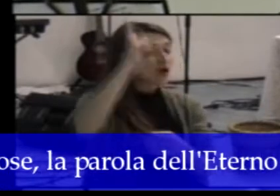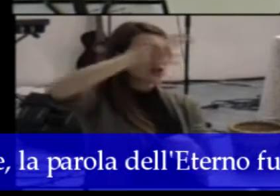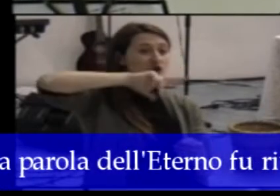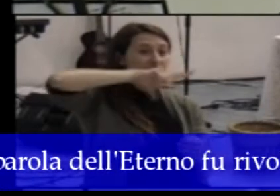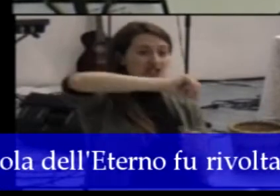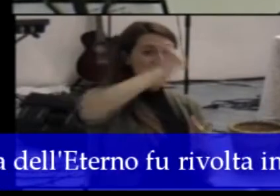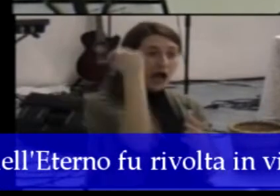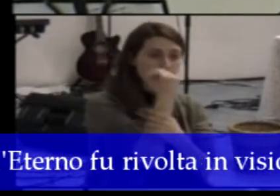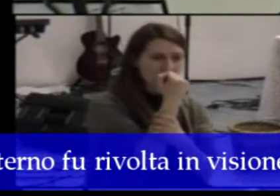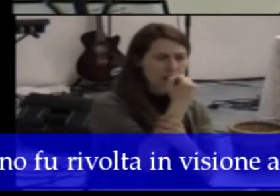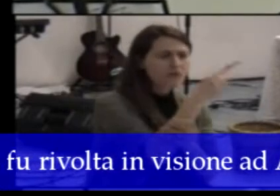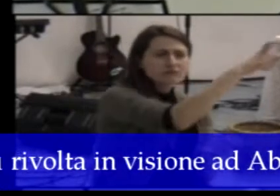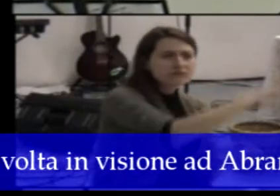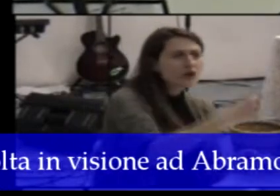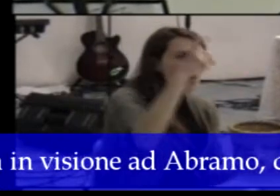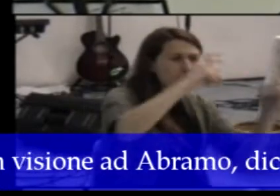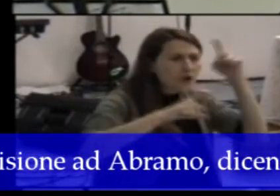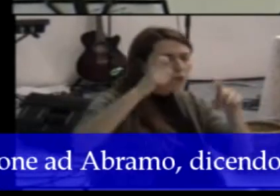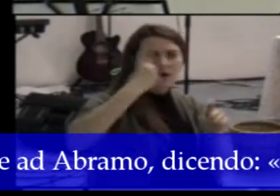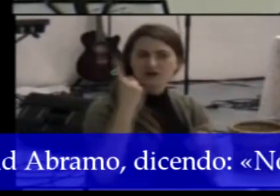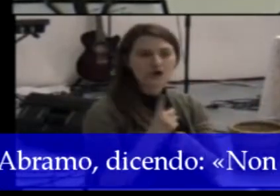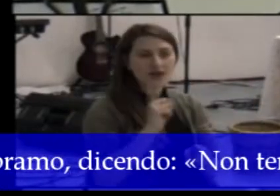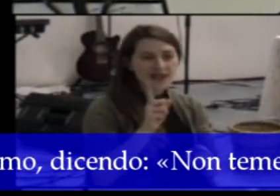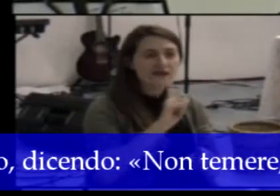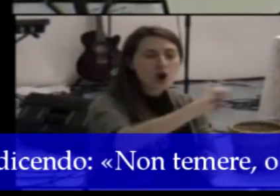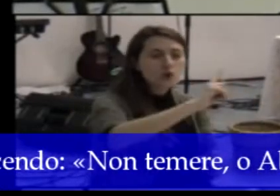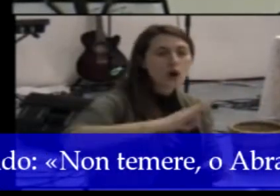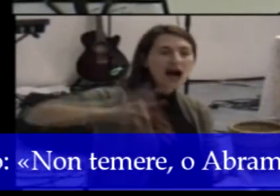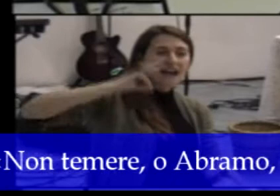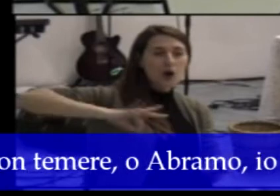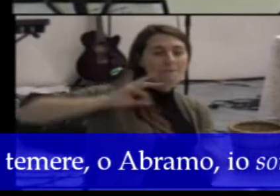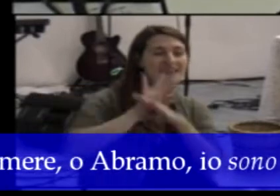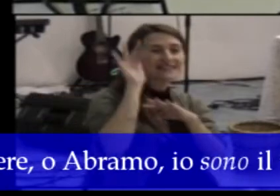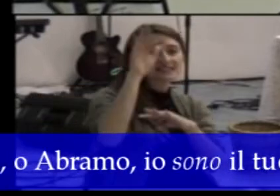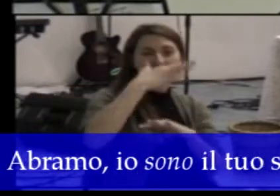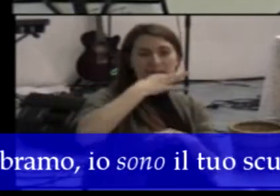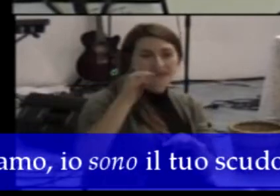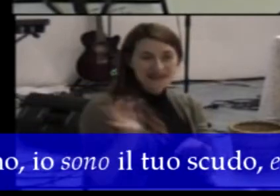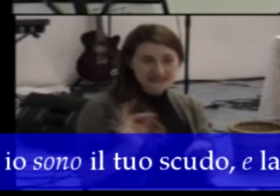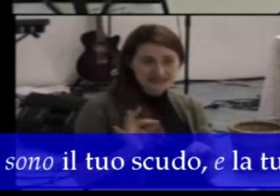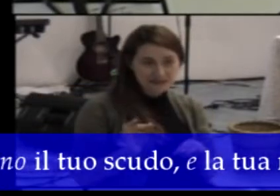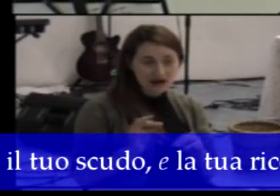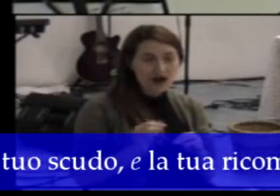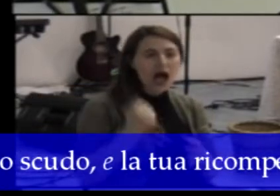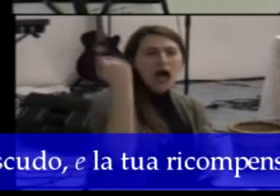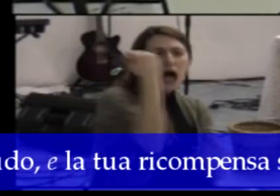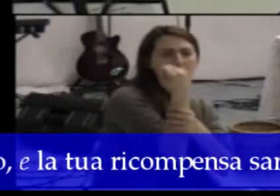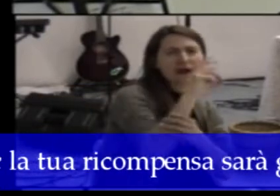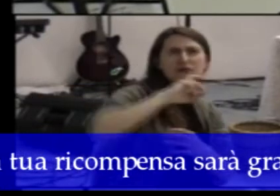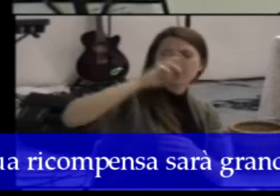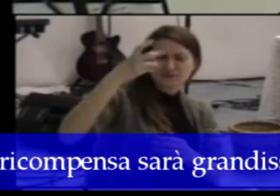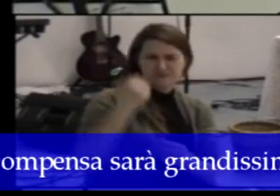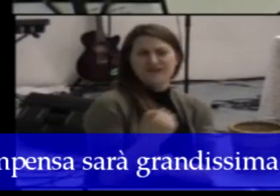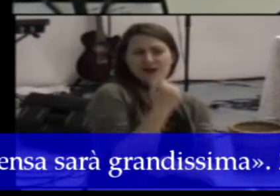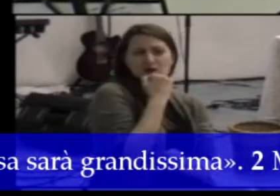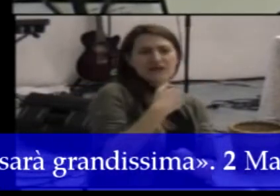tua ricompensa sarà grandissima. Ma Abramo disse: Signore Eterno, che mi darai? Perché sono senza figli, e l'erede della